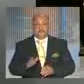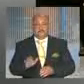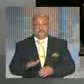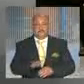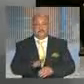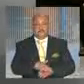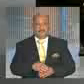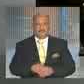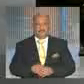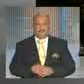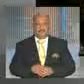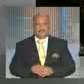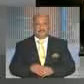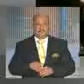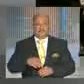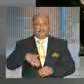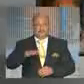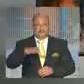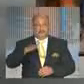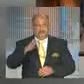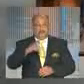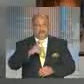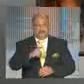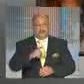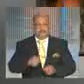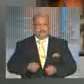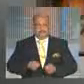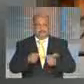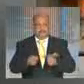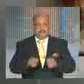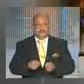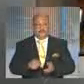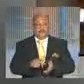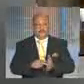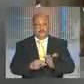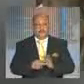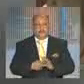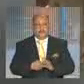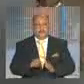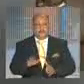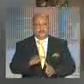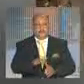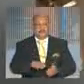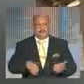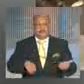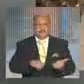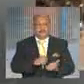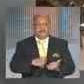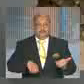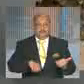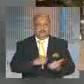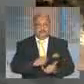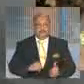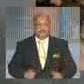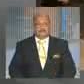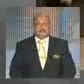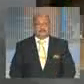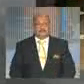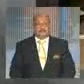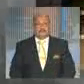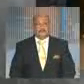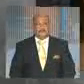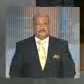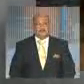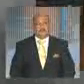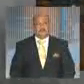العالمية، ربما أسس لجيل مستمعين يعشقون الفن الجميل، عسى أن تعود أيامه أفضل مما